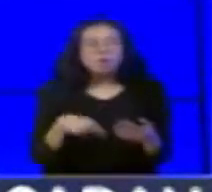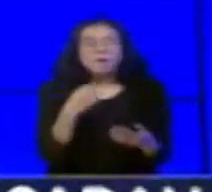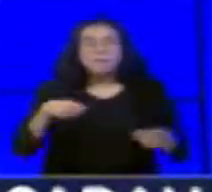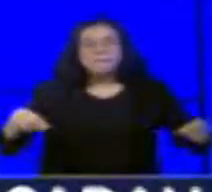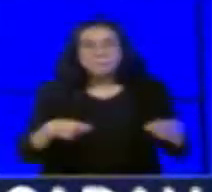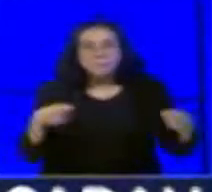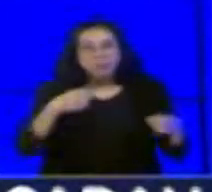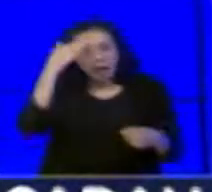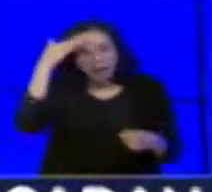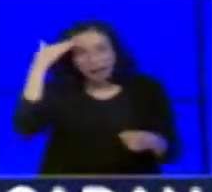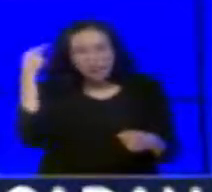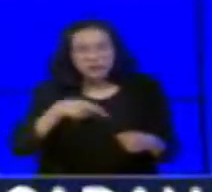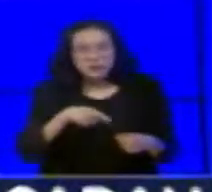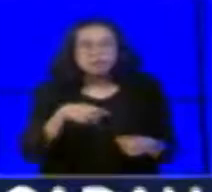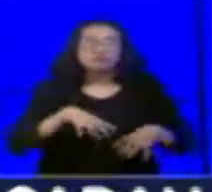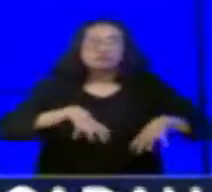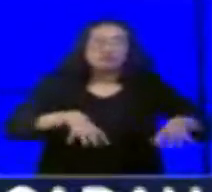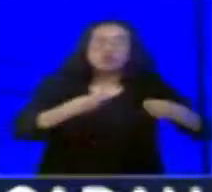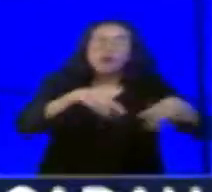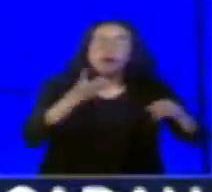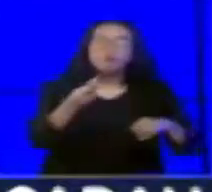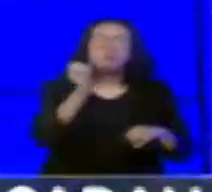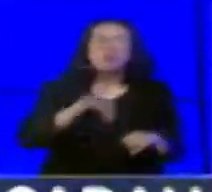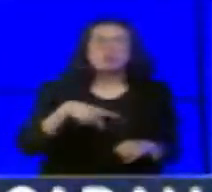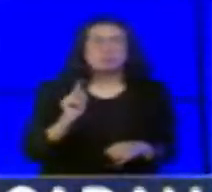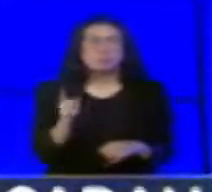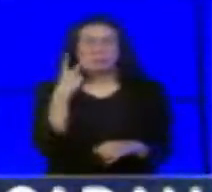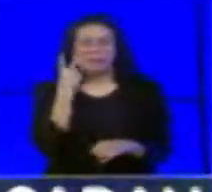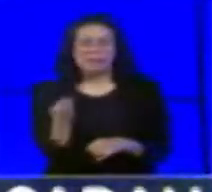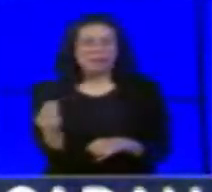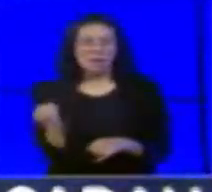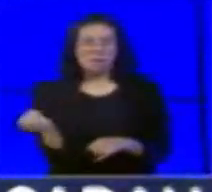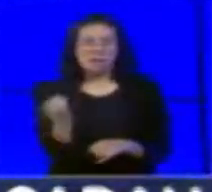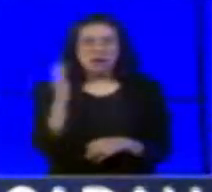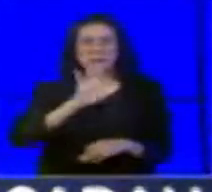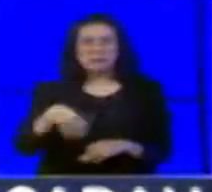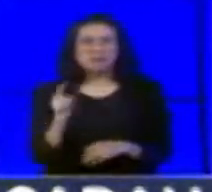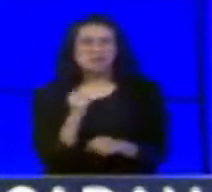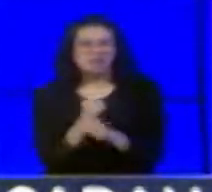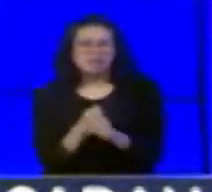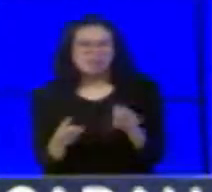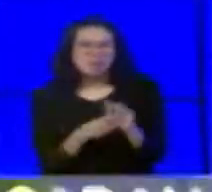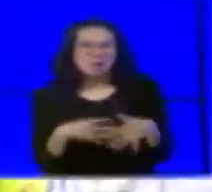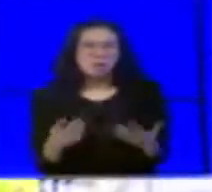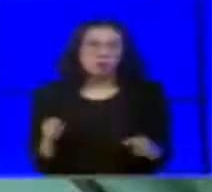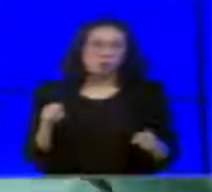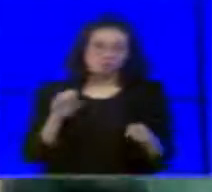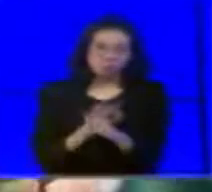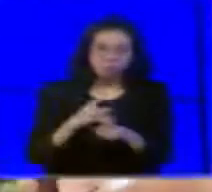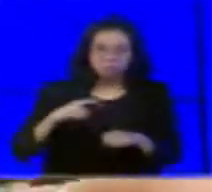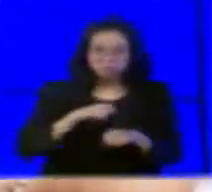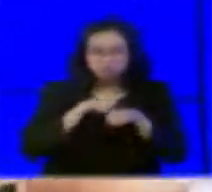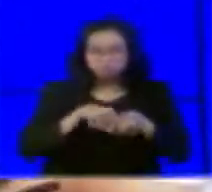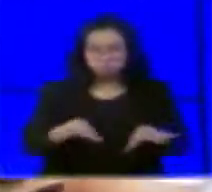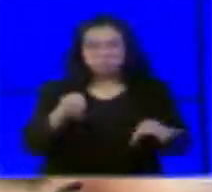digelar mengatasi kenaikan harga menyusul peningkatan kasus virus corona serta memastikan stok pangan tersedia. Operasi